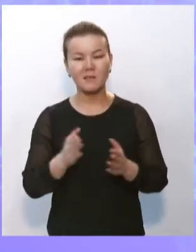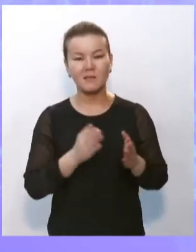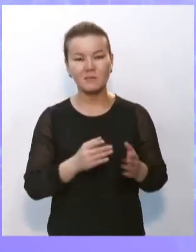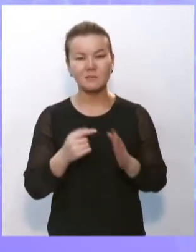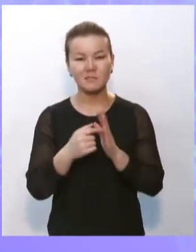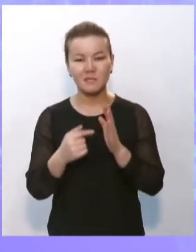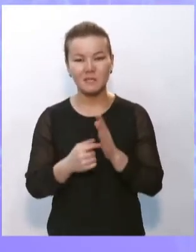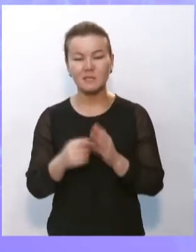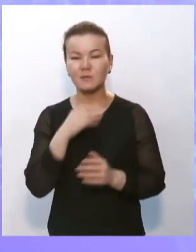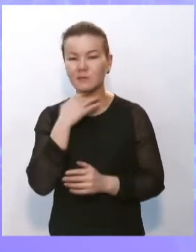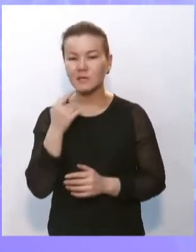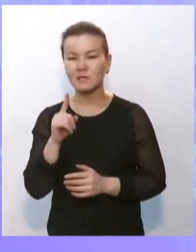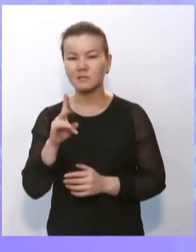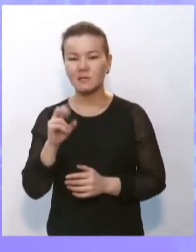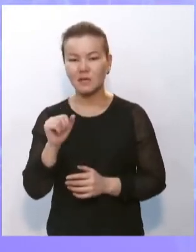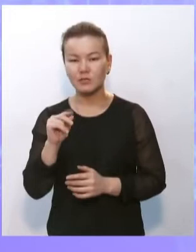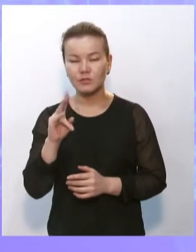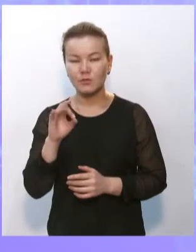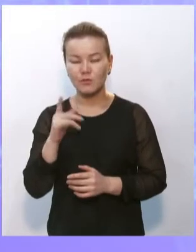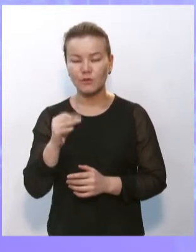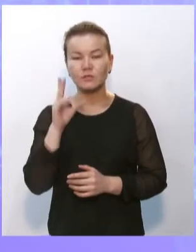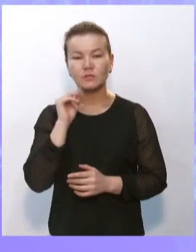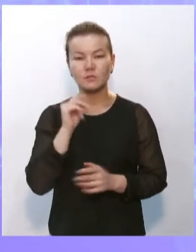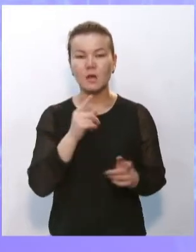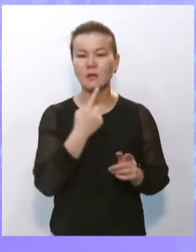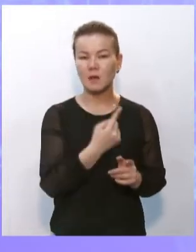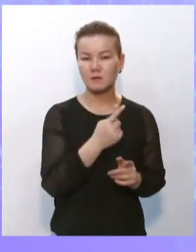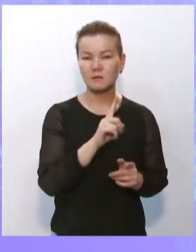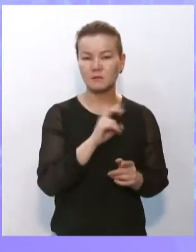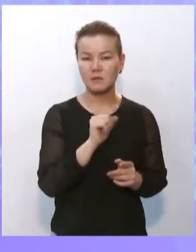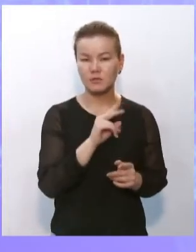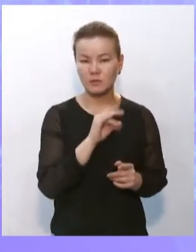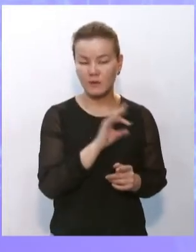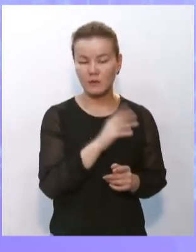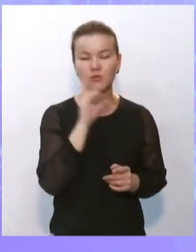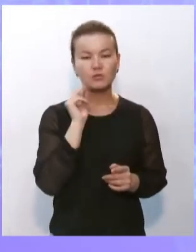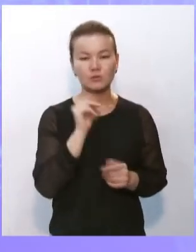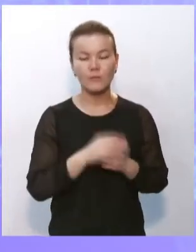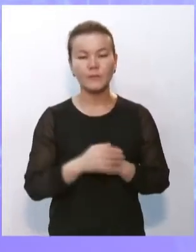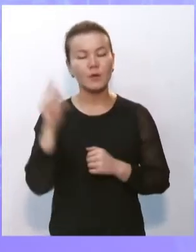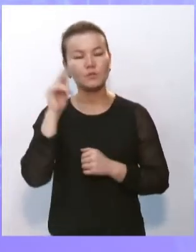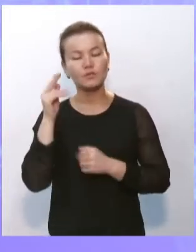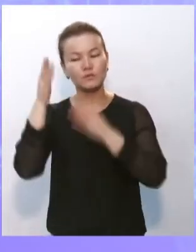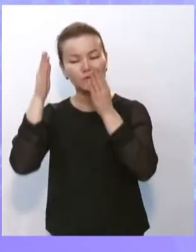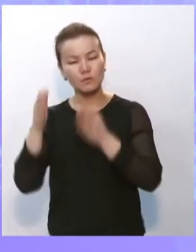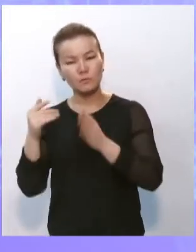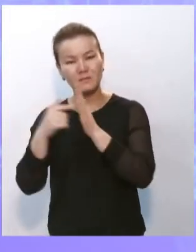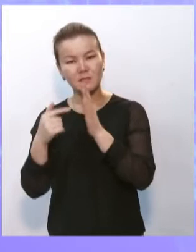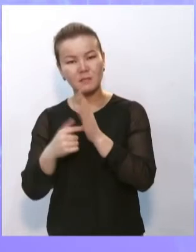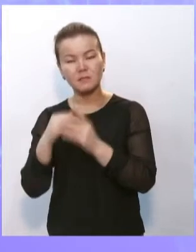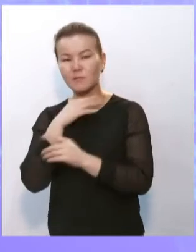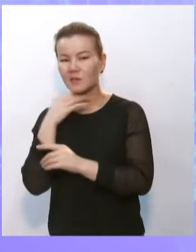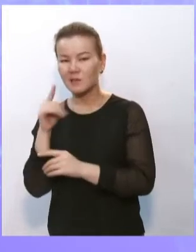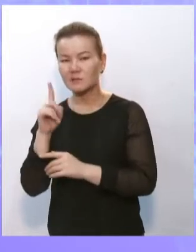деления многозначного числа на однозначное научились столбик делить